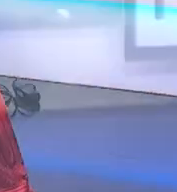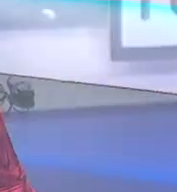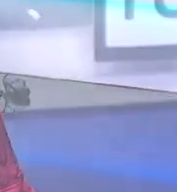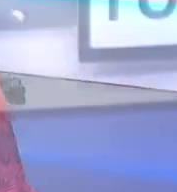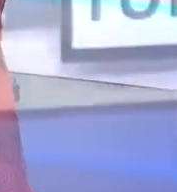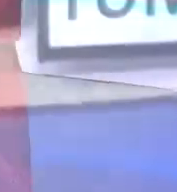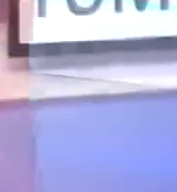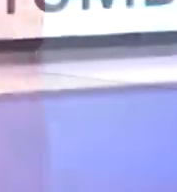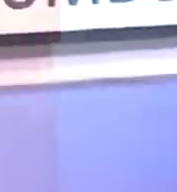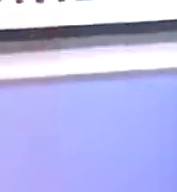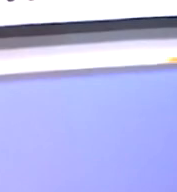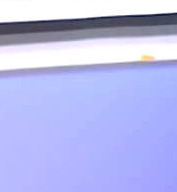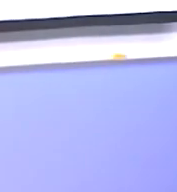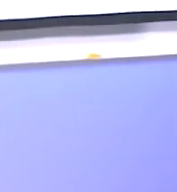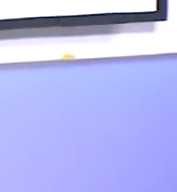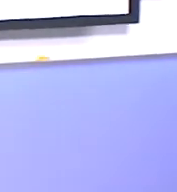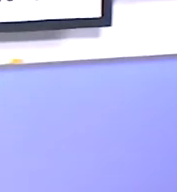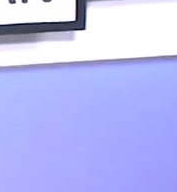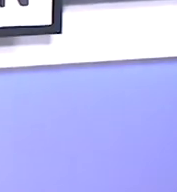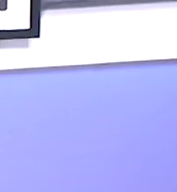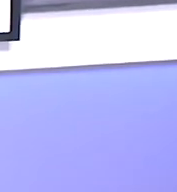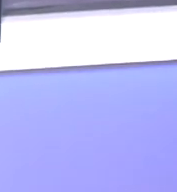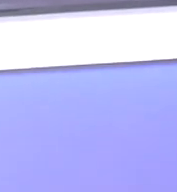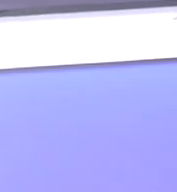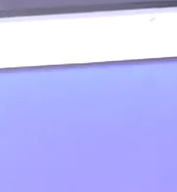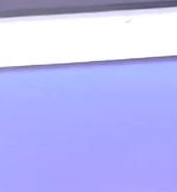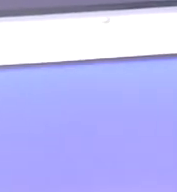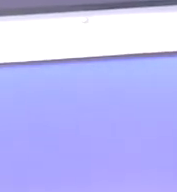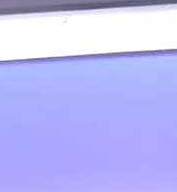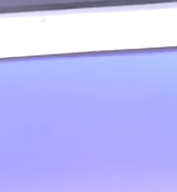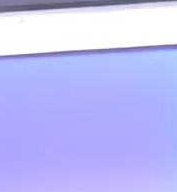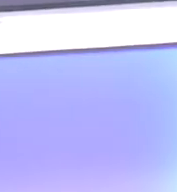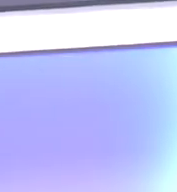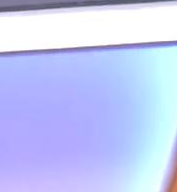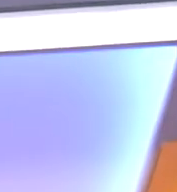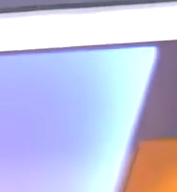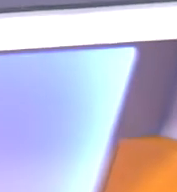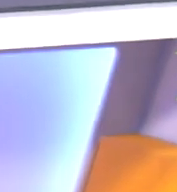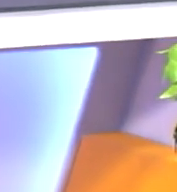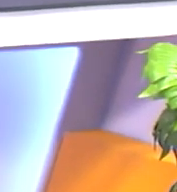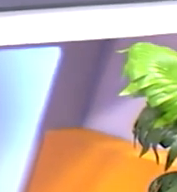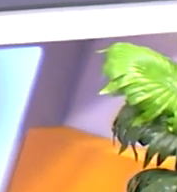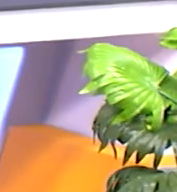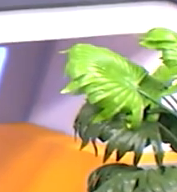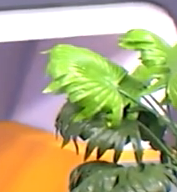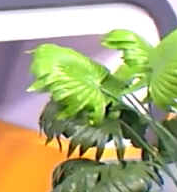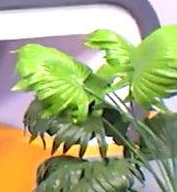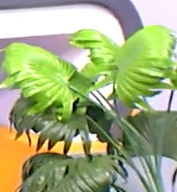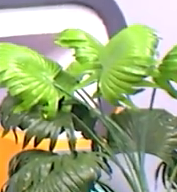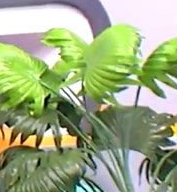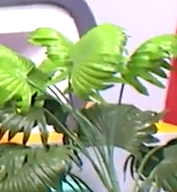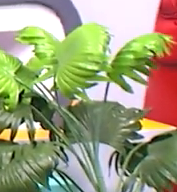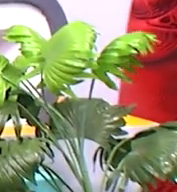penumbuhan lihat pada bilangan daun lihat juga pada